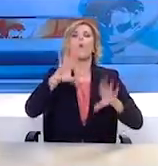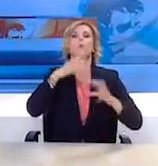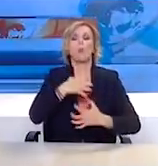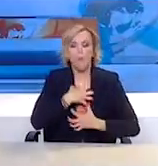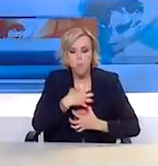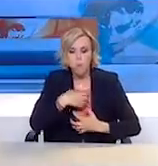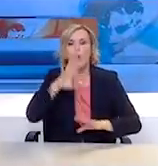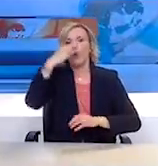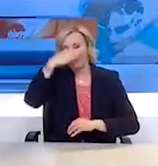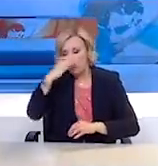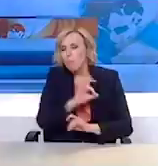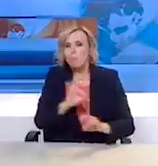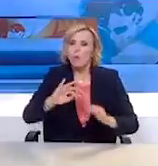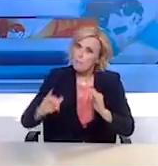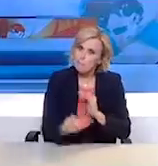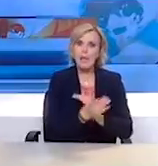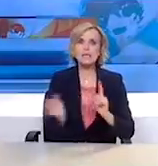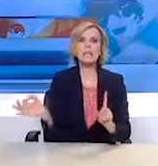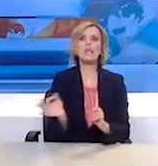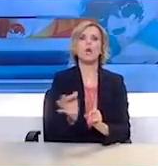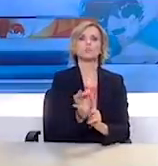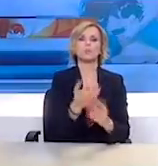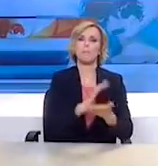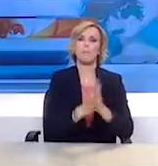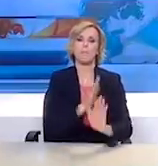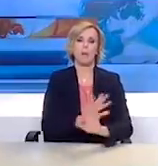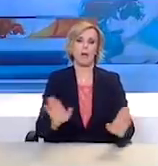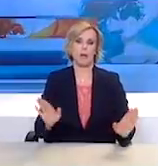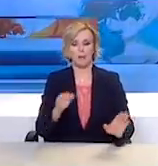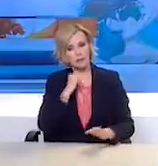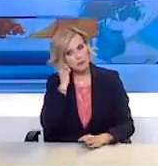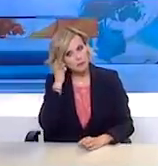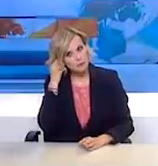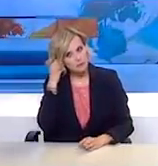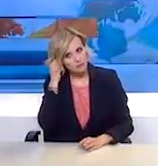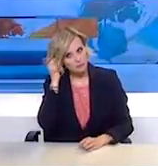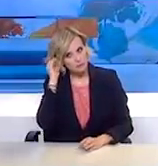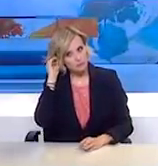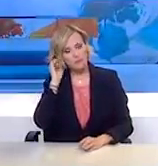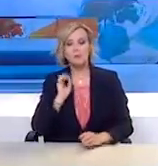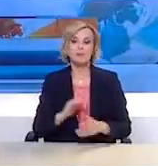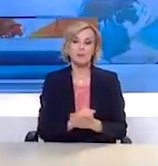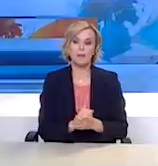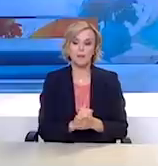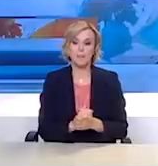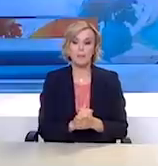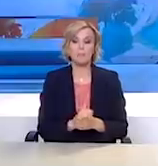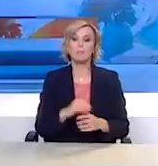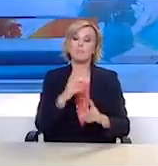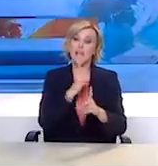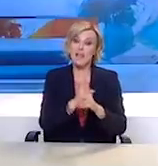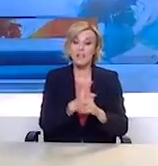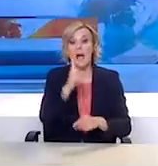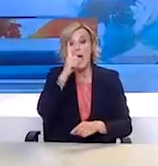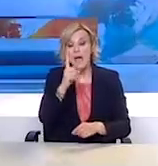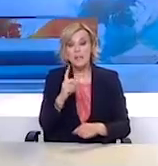για τις αβεβαιότητες της επιδημίας. Δεν θεωρώ ότι είναι πολύ πιθανό το σενάριο που αναφέρεται ο δημοσιογράφος, αλλά ένας ιός προκαλεί πνευμονία, πρέπει να το ξέρουμε, και ιδιαίτερα ένας